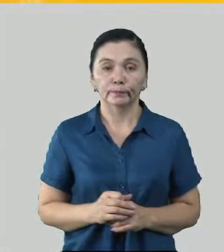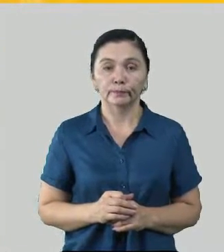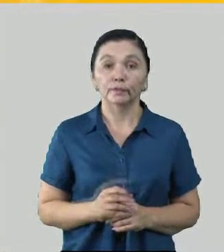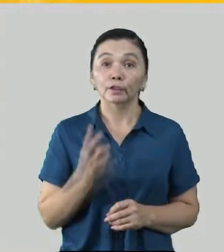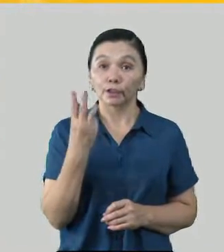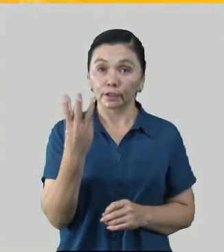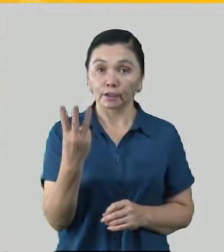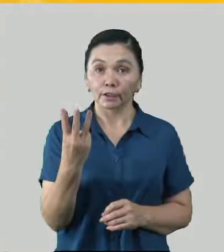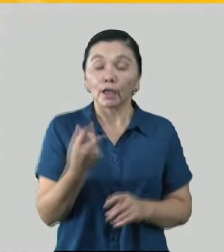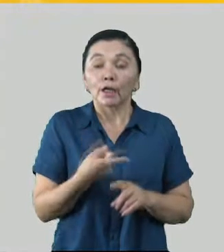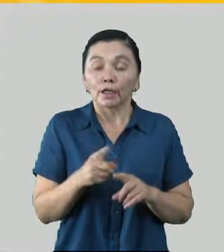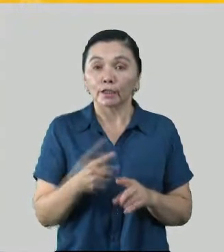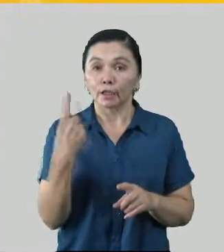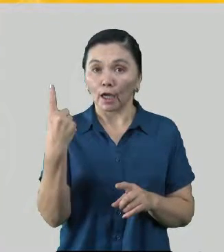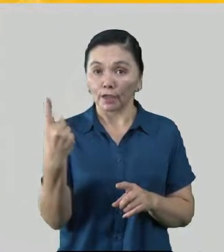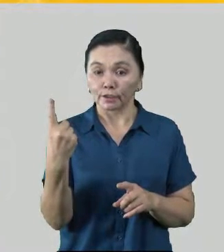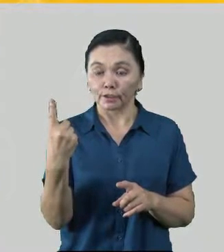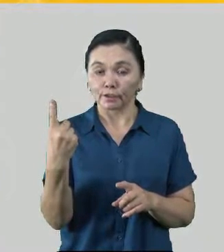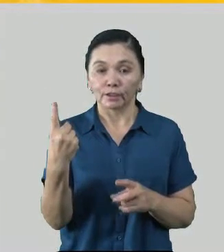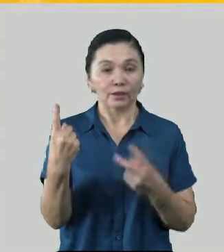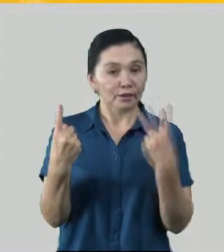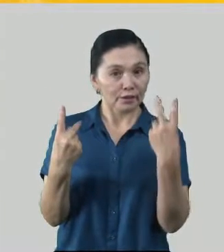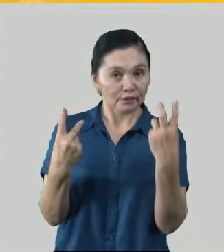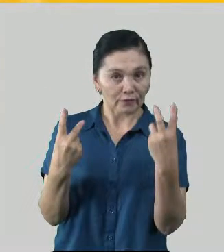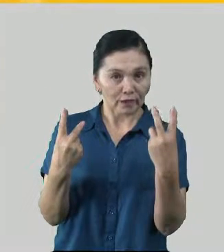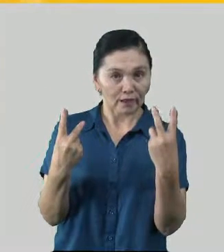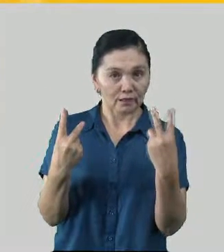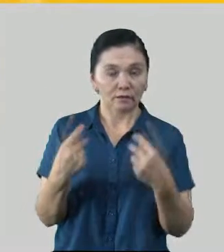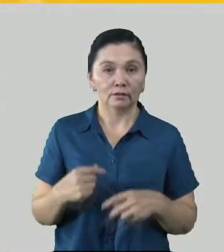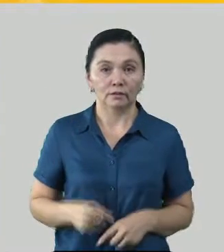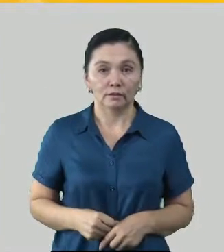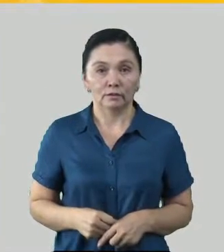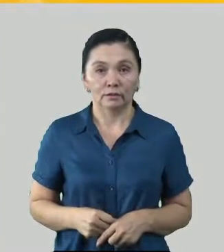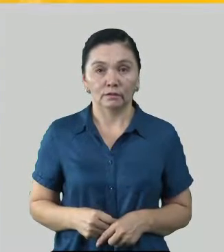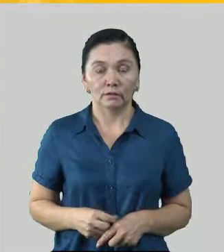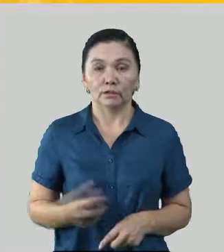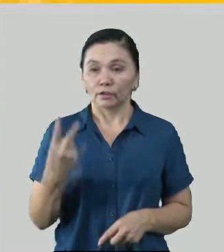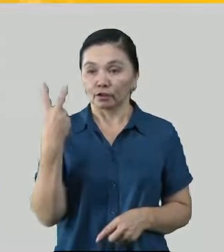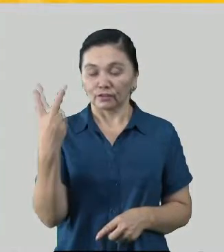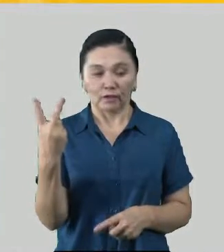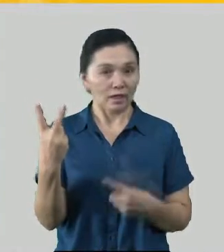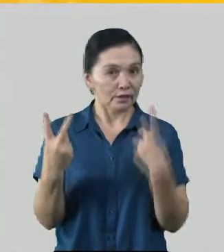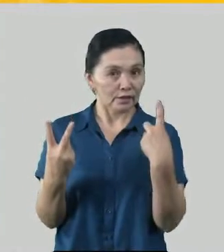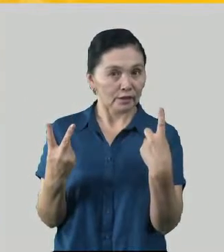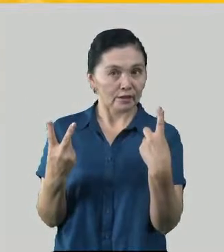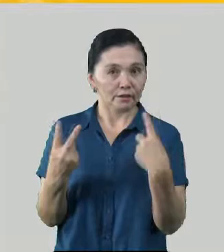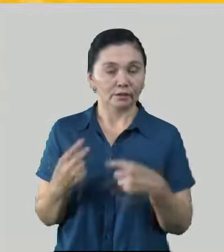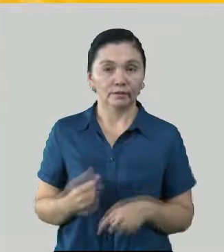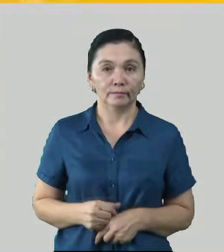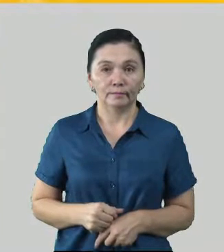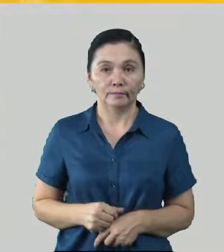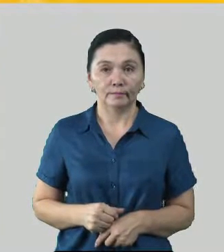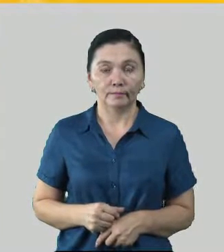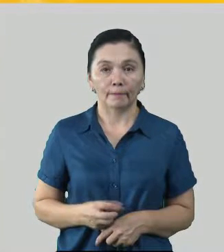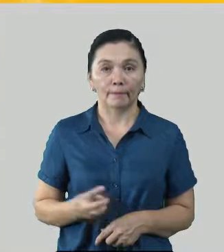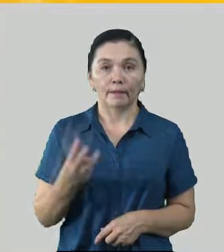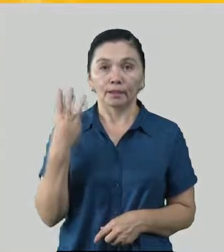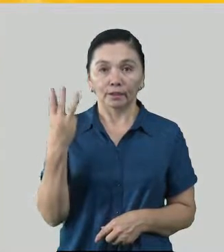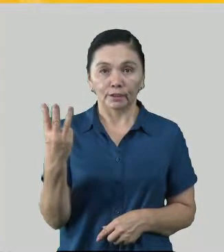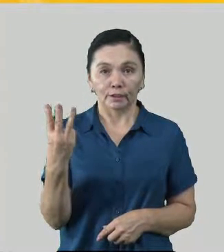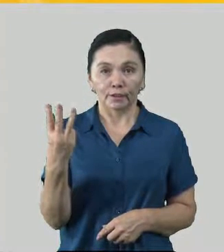0. 3 – это 1 и 2. 2 и 1. 3